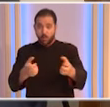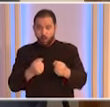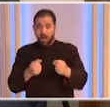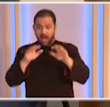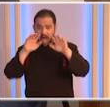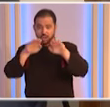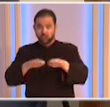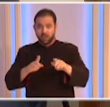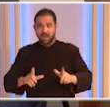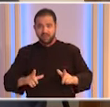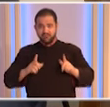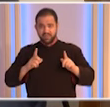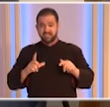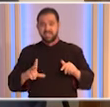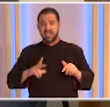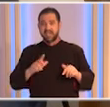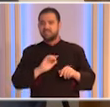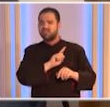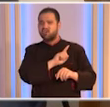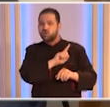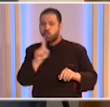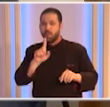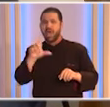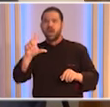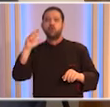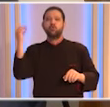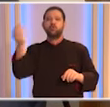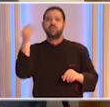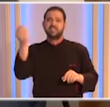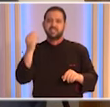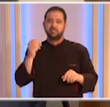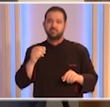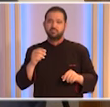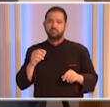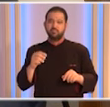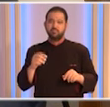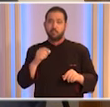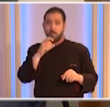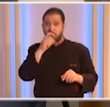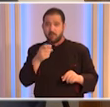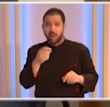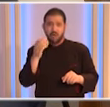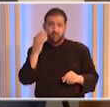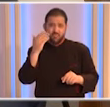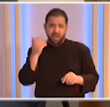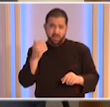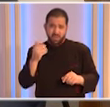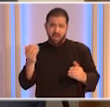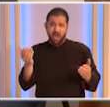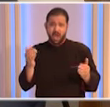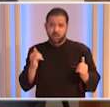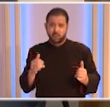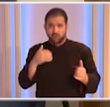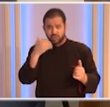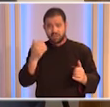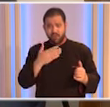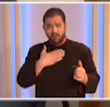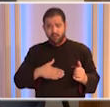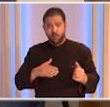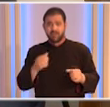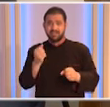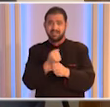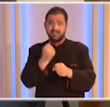desăvârșită care o are asupra vieții este numai a lui Dumnezeu. Ori bărbatul și femeia, în